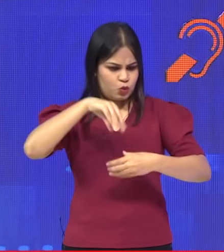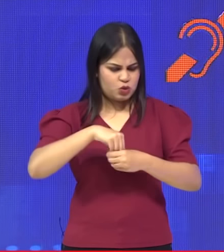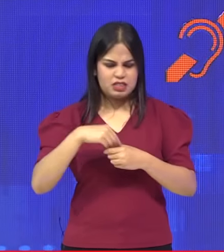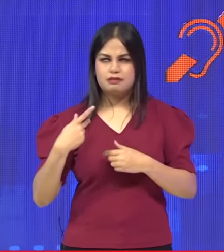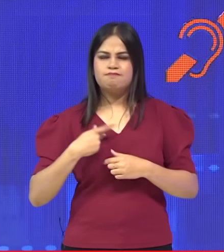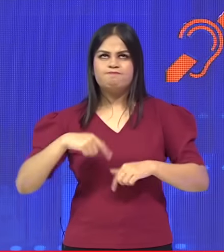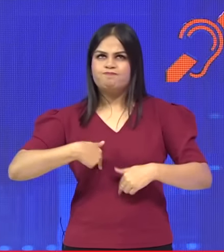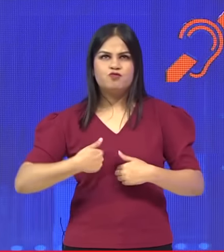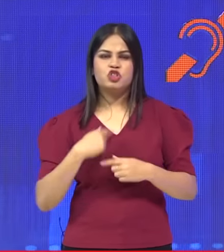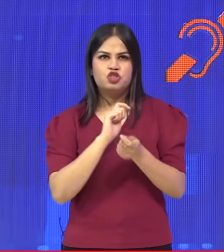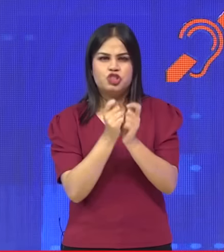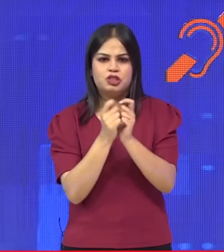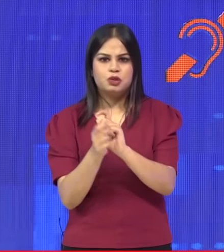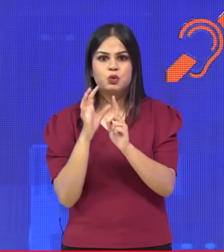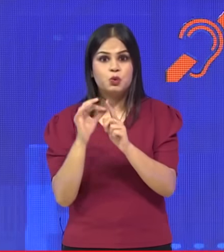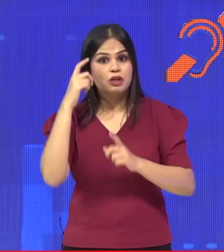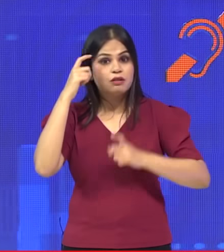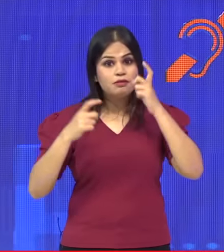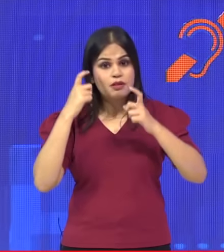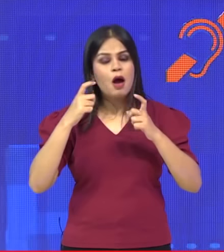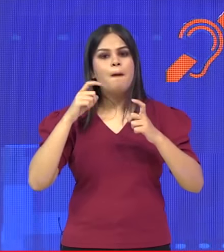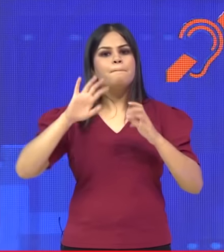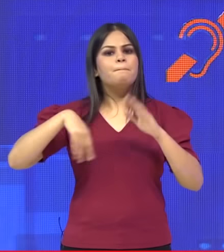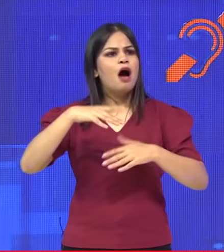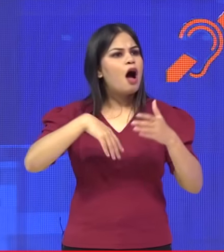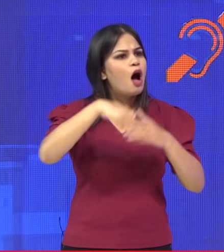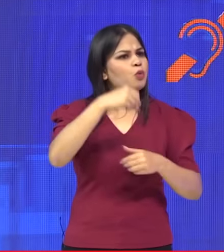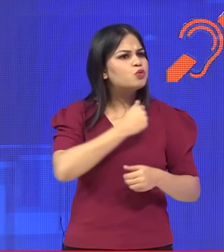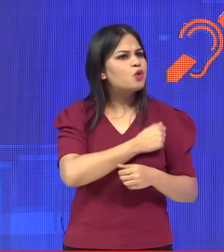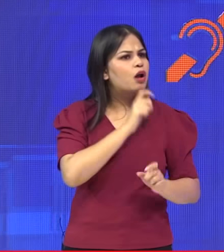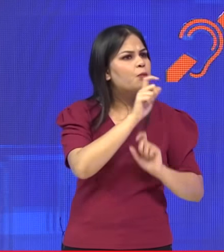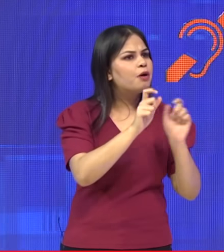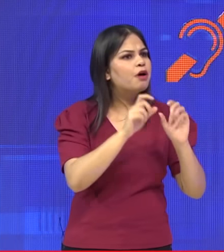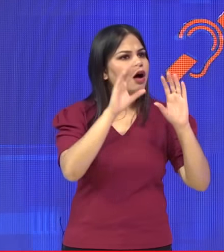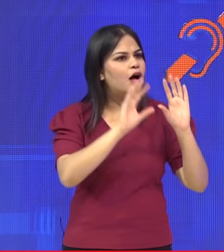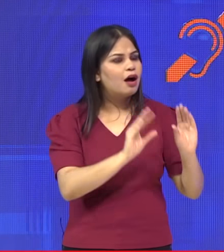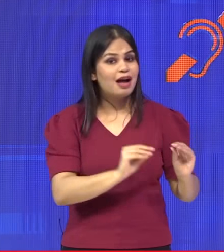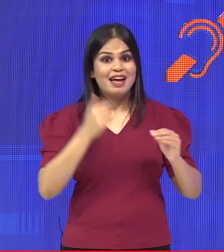तो बाहर बहुत कम माफी है मांगी पड़ती हैं आपको